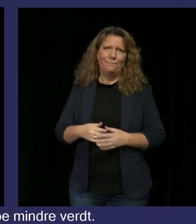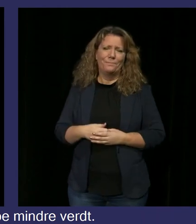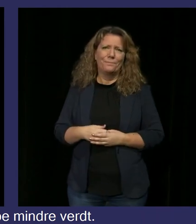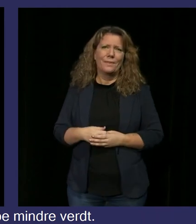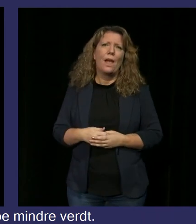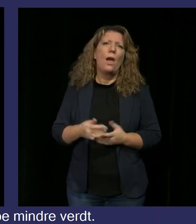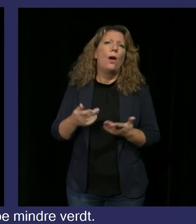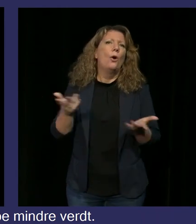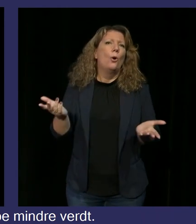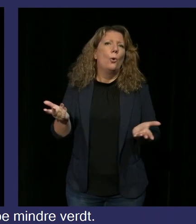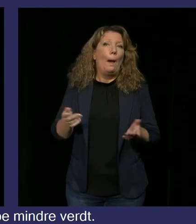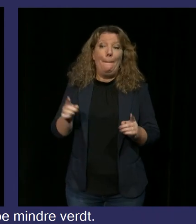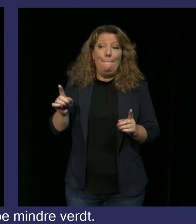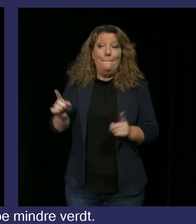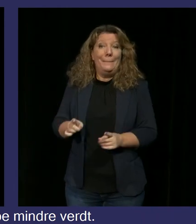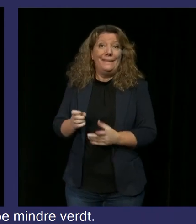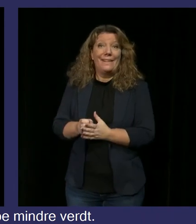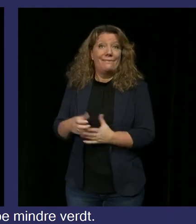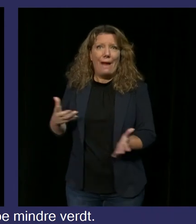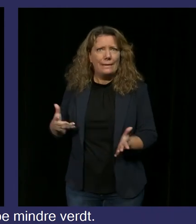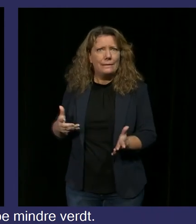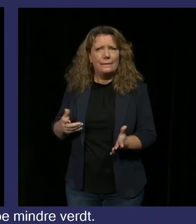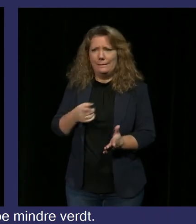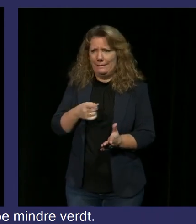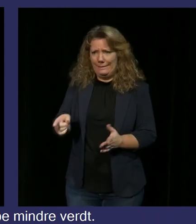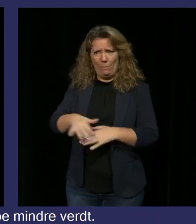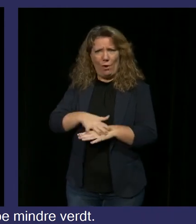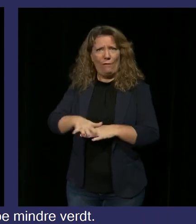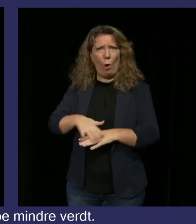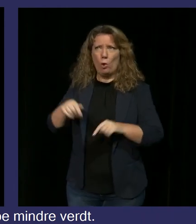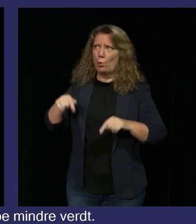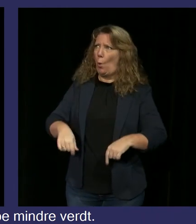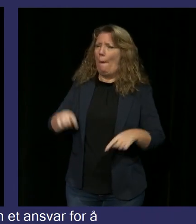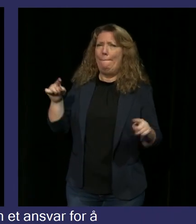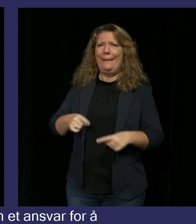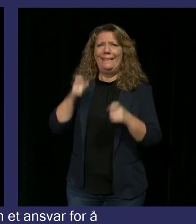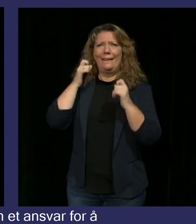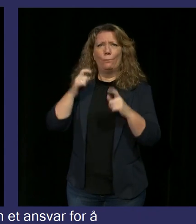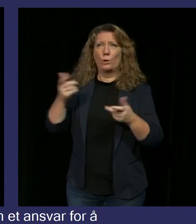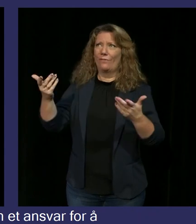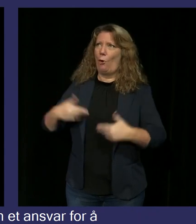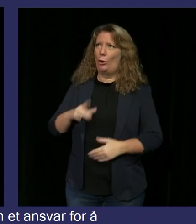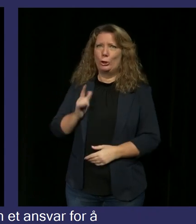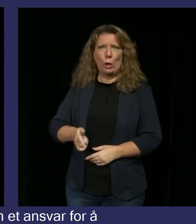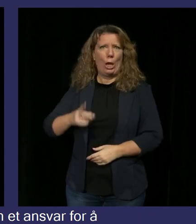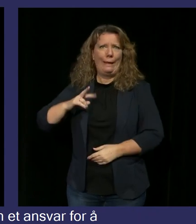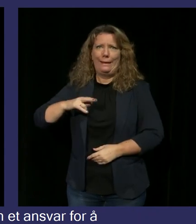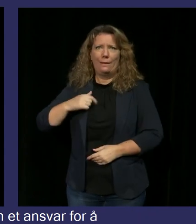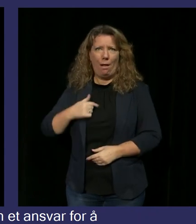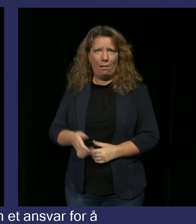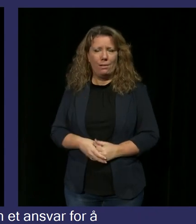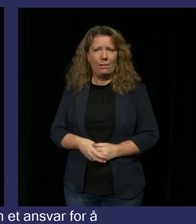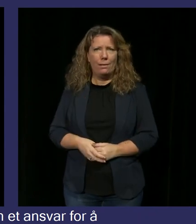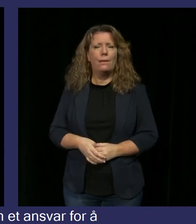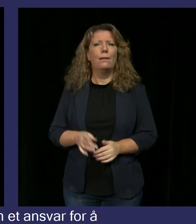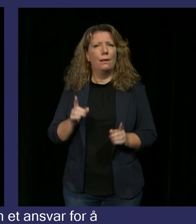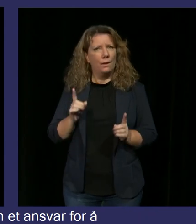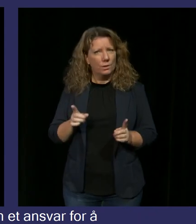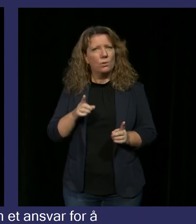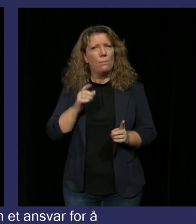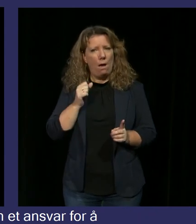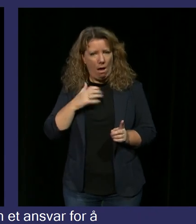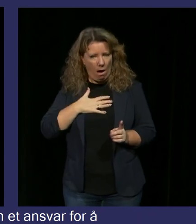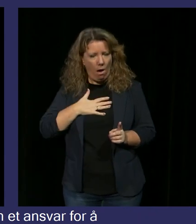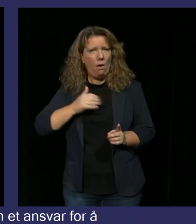Og de skal ikke være noe mindre verdt. De skal ikke føle at de får mindre informasjon fordi man ikke digital. Så her har man et